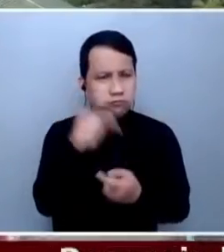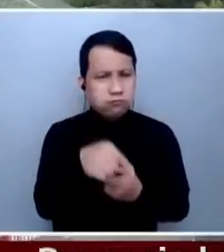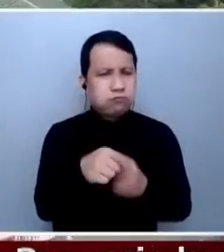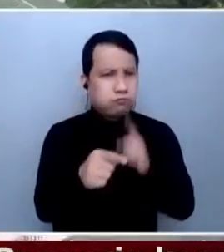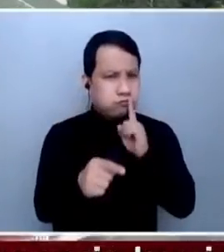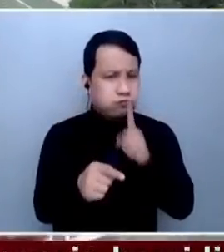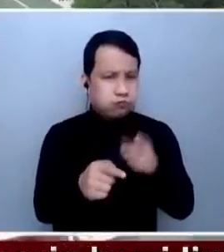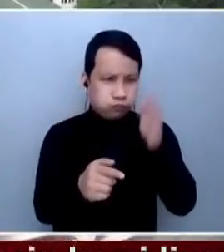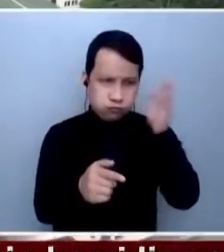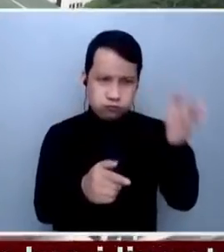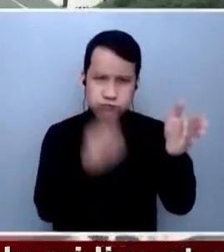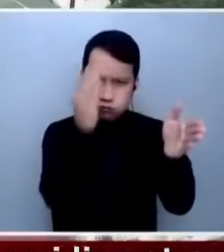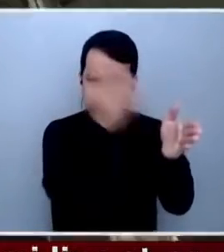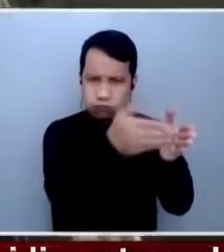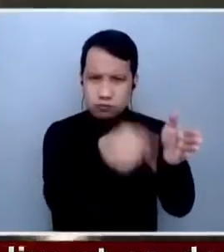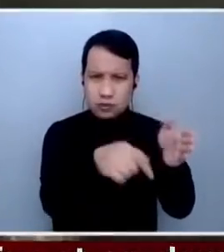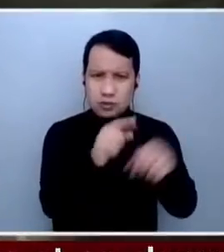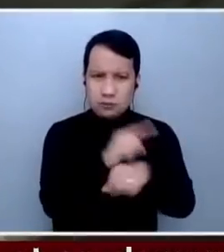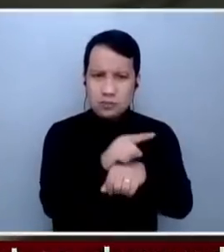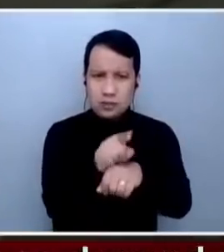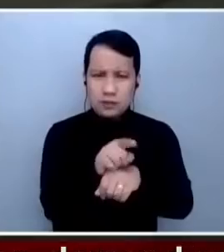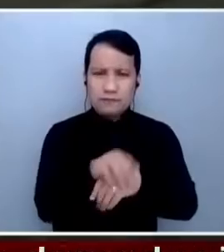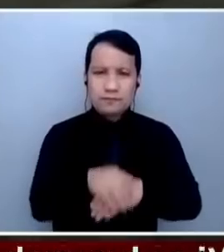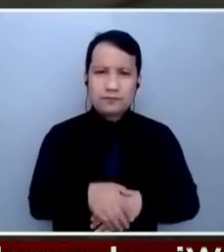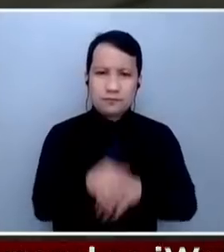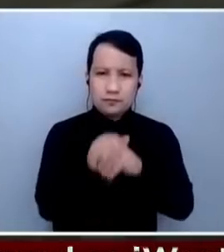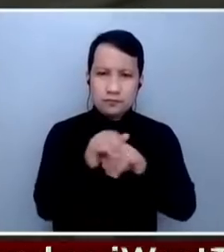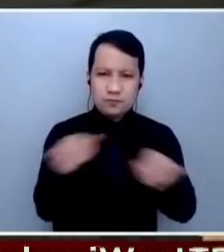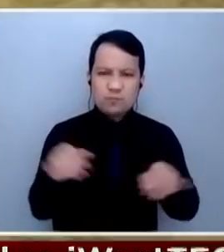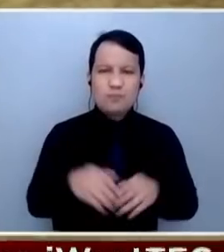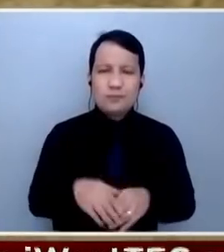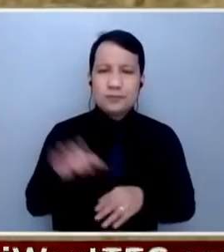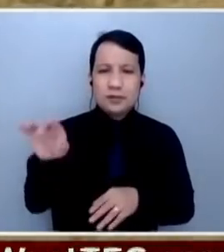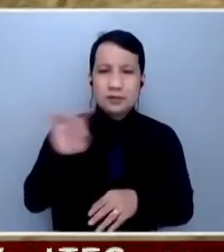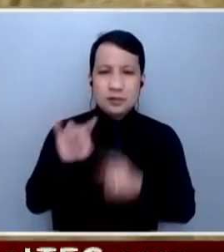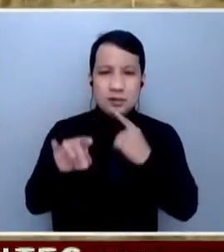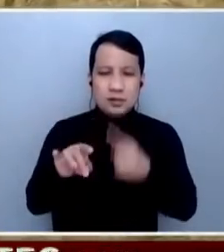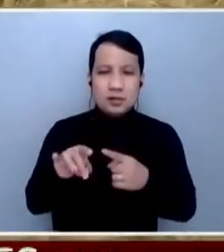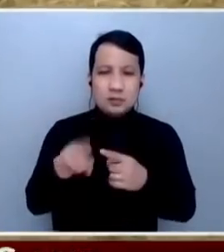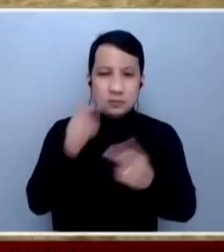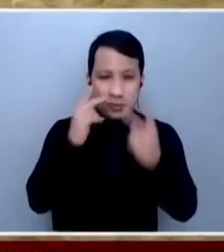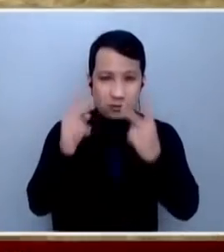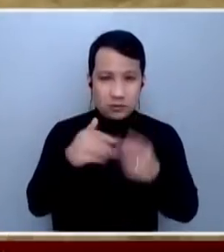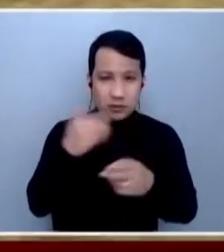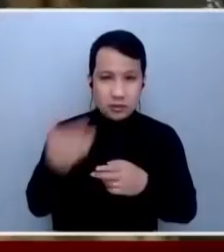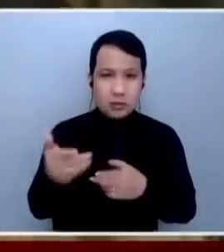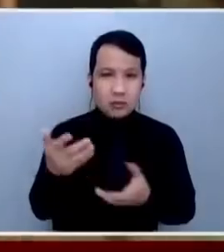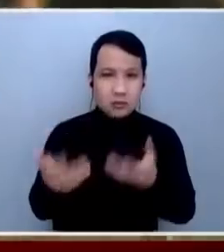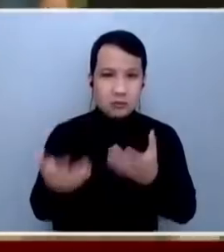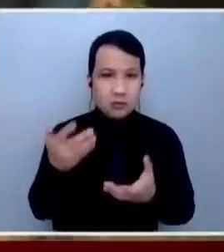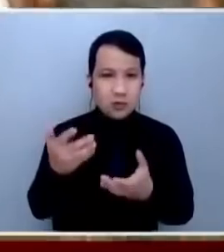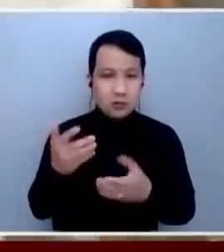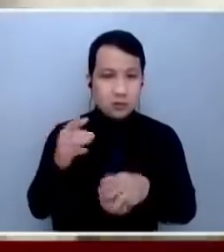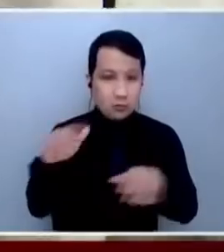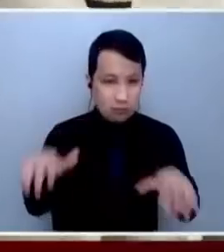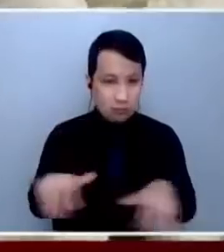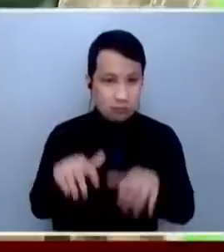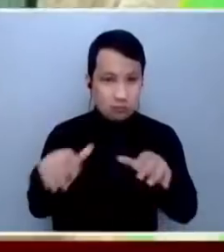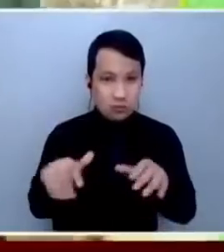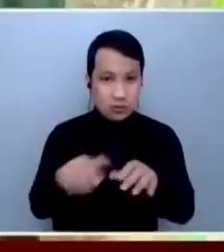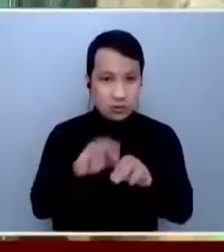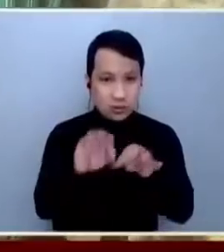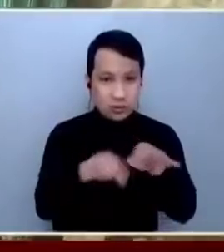talagang sadya ng punta nila sa Bataan. Bukod doon, pinili din ng alkalde na dalawin ang Bataan kung saan siya namasukan noon tuwing anihan ng